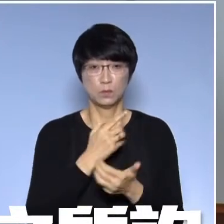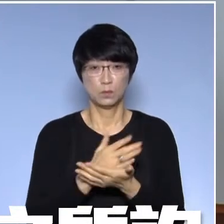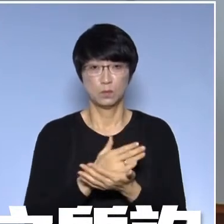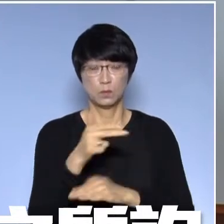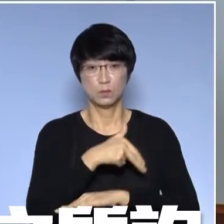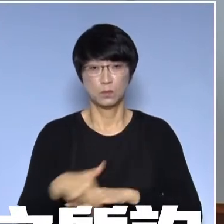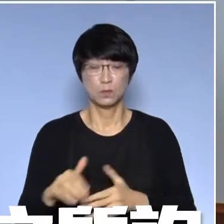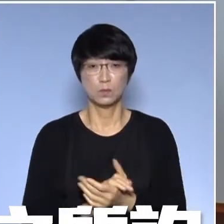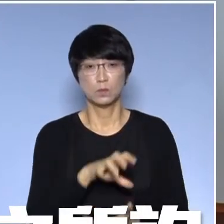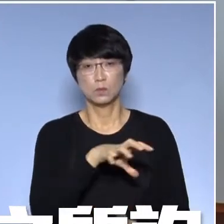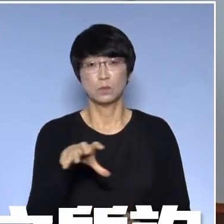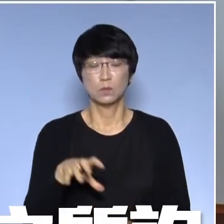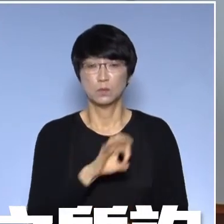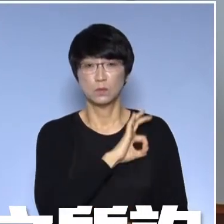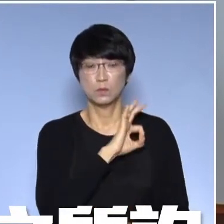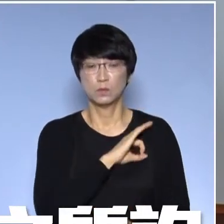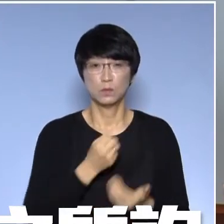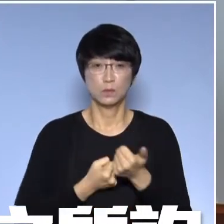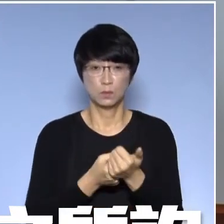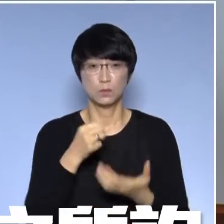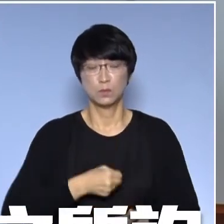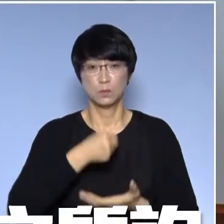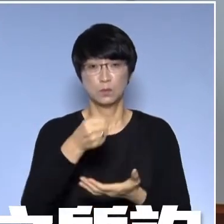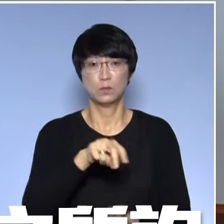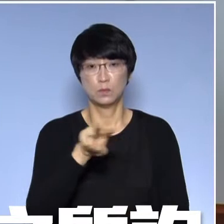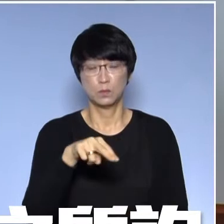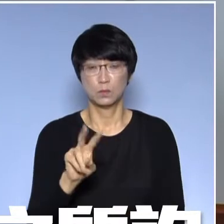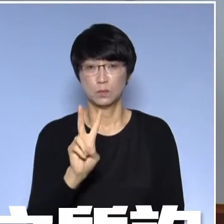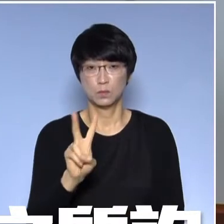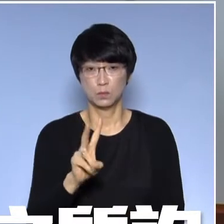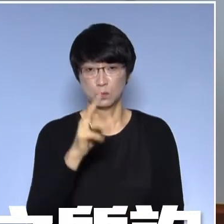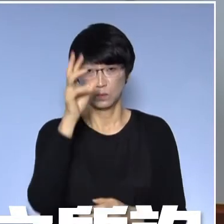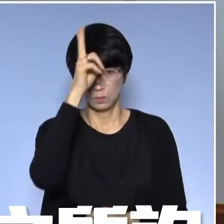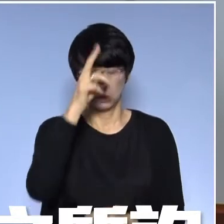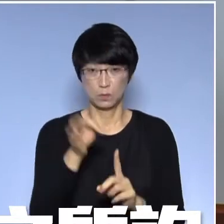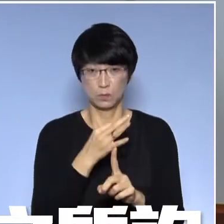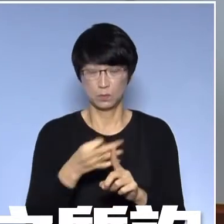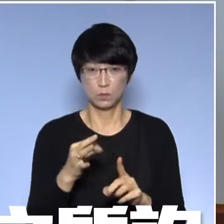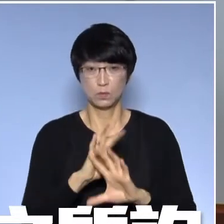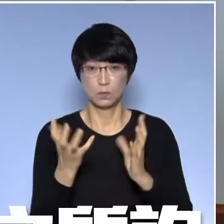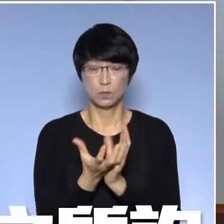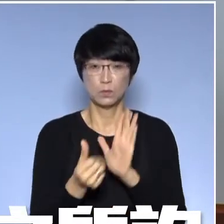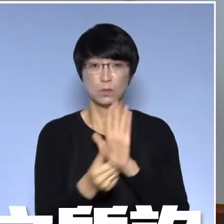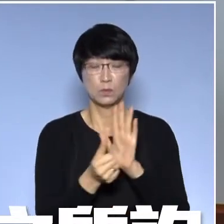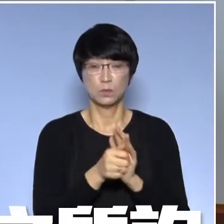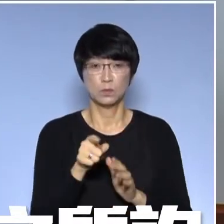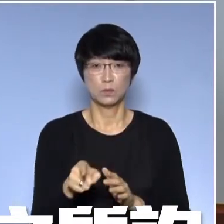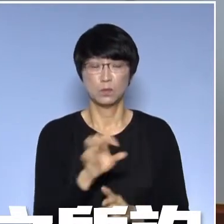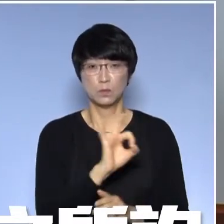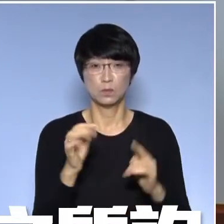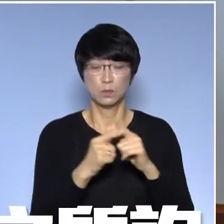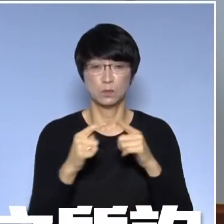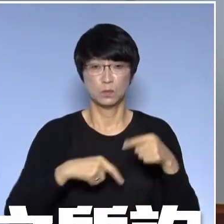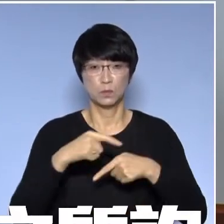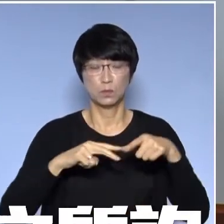議會支持下，由民政事務總署撥出資源，找兩個政府機構、非政府組織是幫助這些無家者轉介服務給他